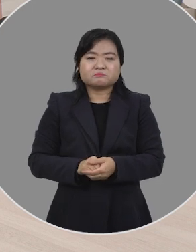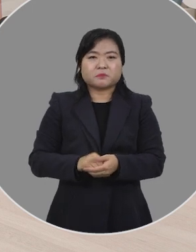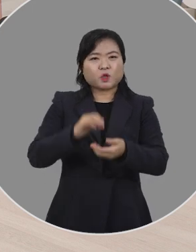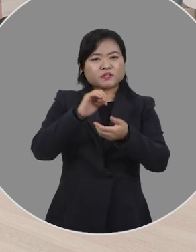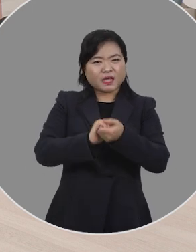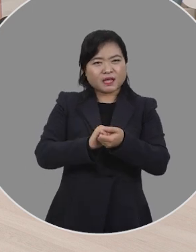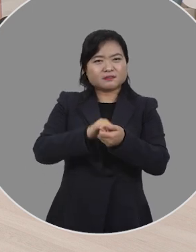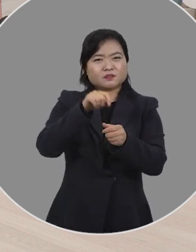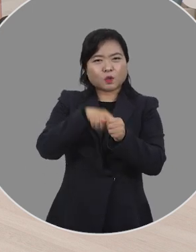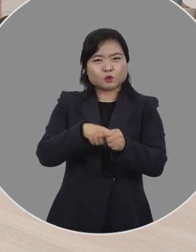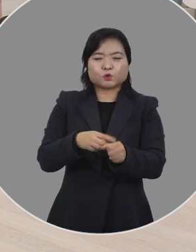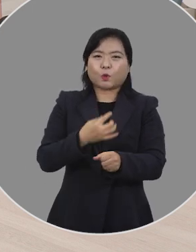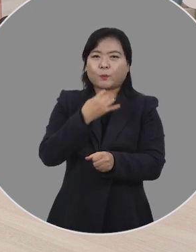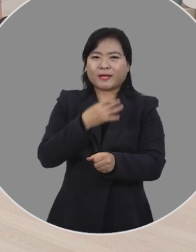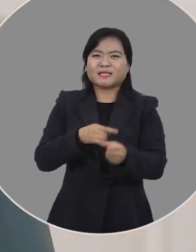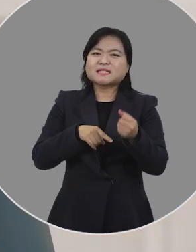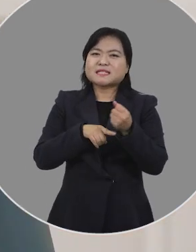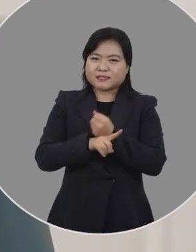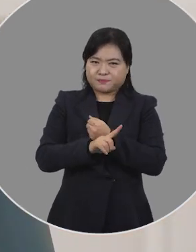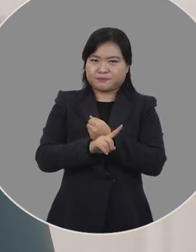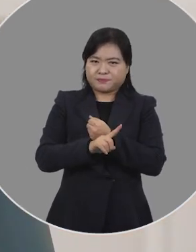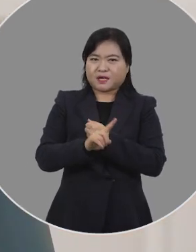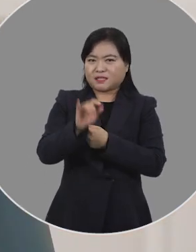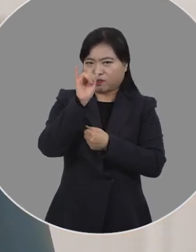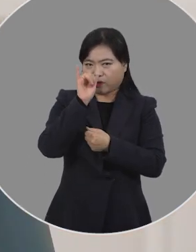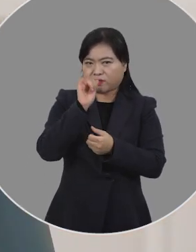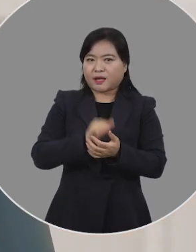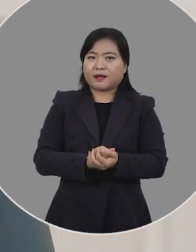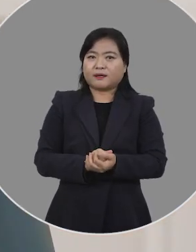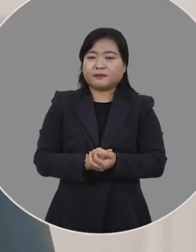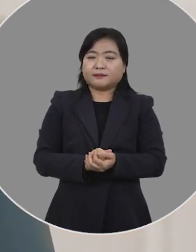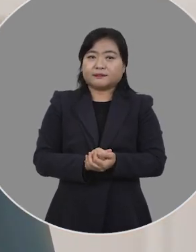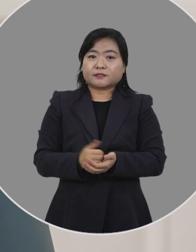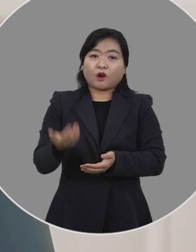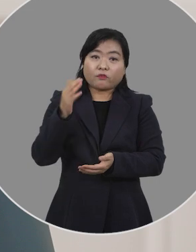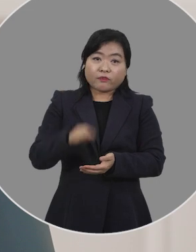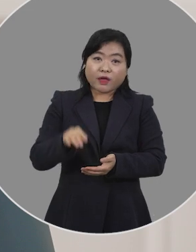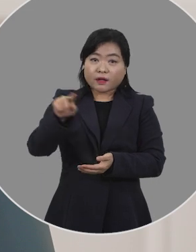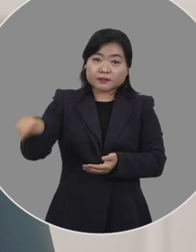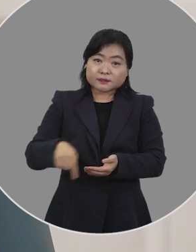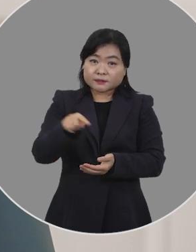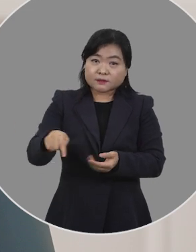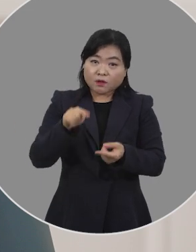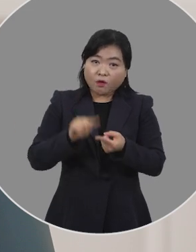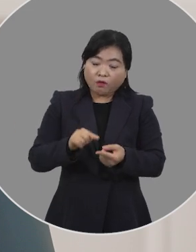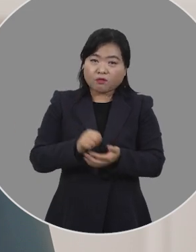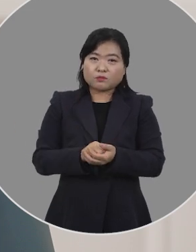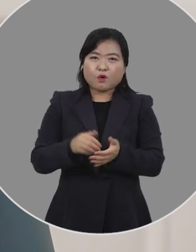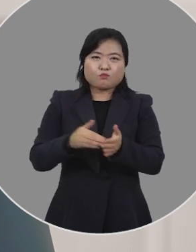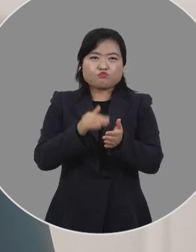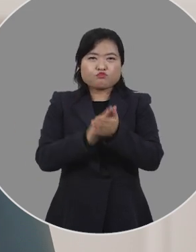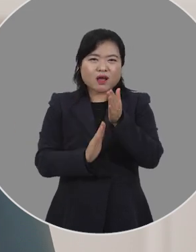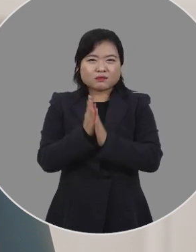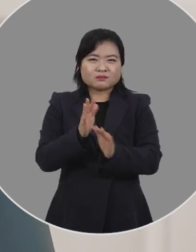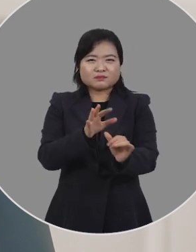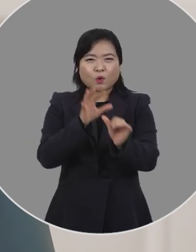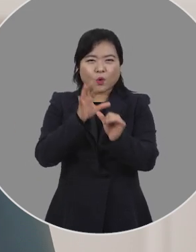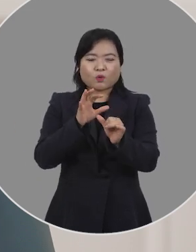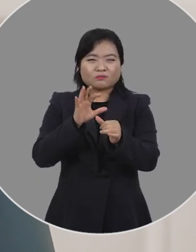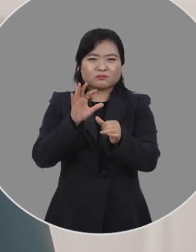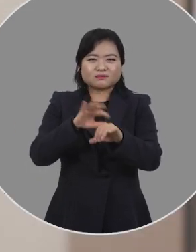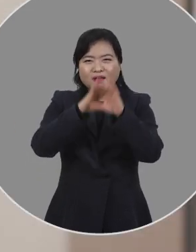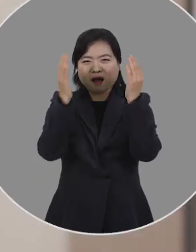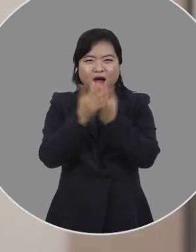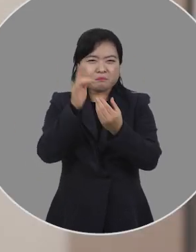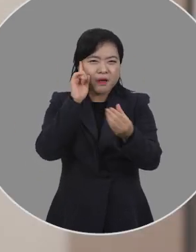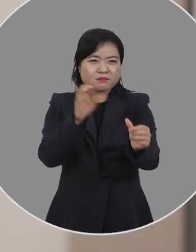그러니까 제한적으로만 그 의미가 있었다. 그런데 그걸 무한 적용하려고